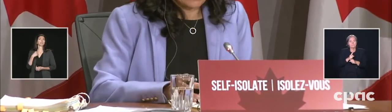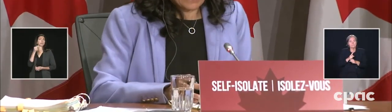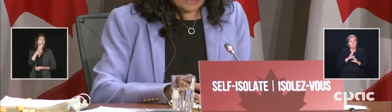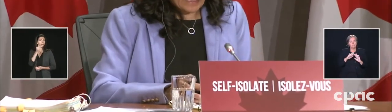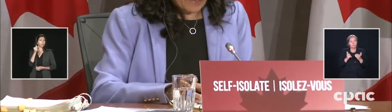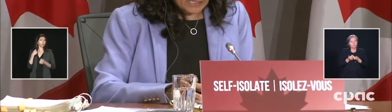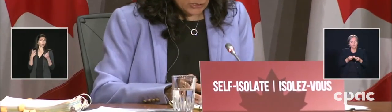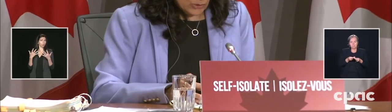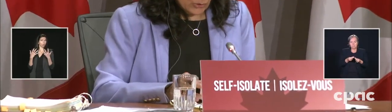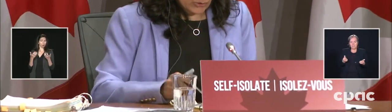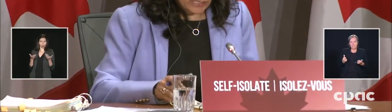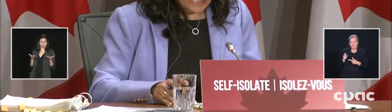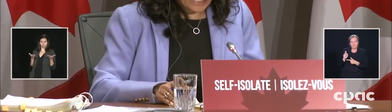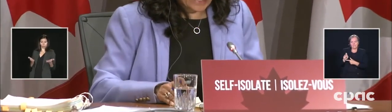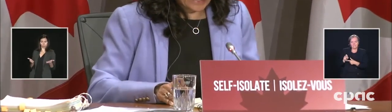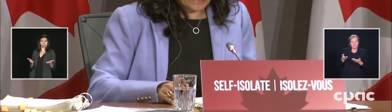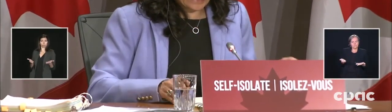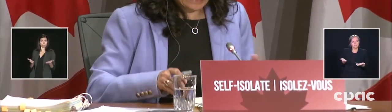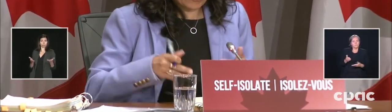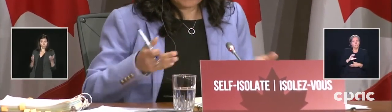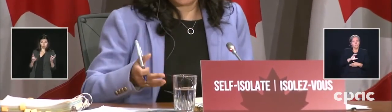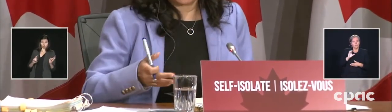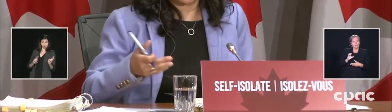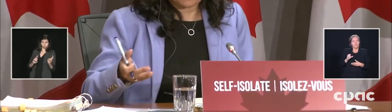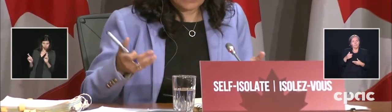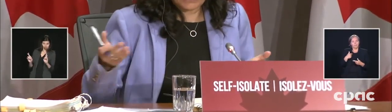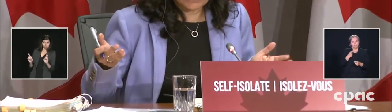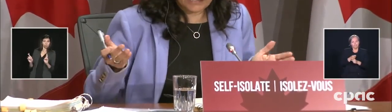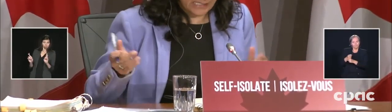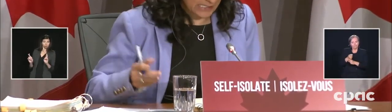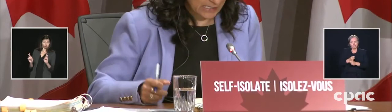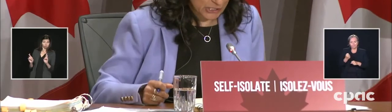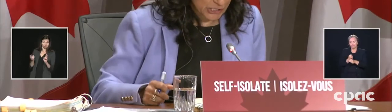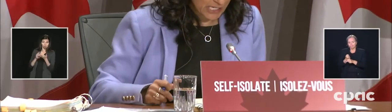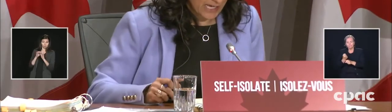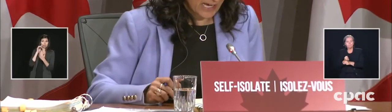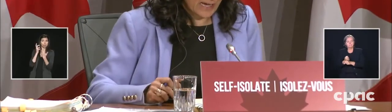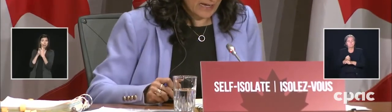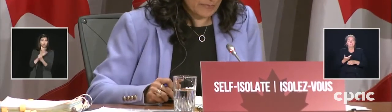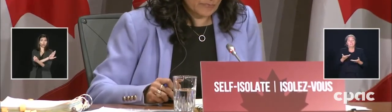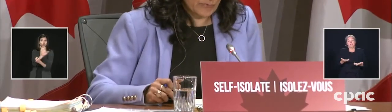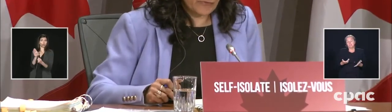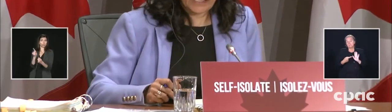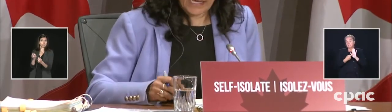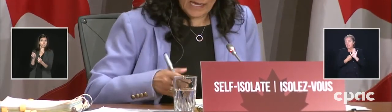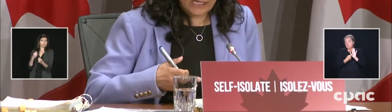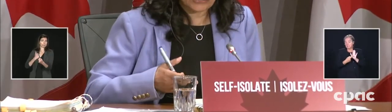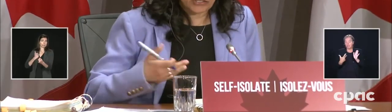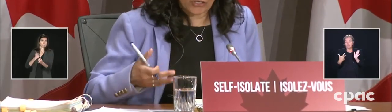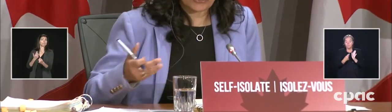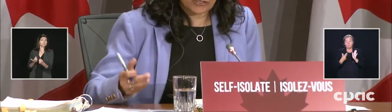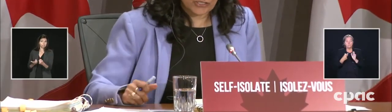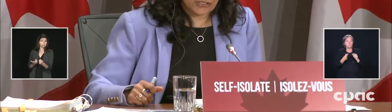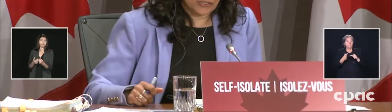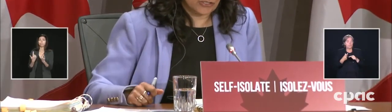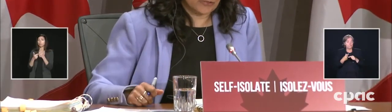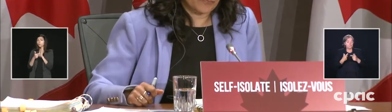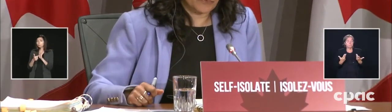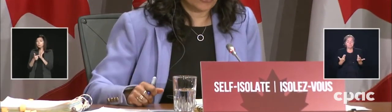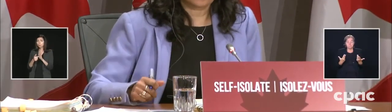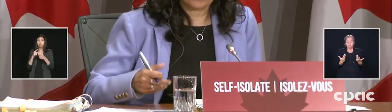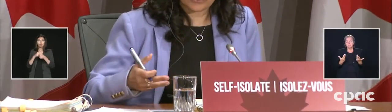besoin. Et maintenant, les produits comme les syringes viennent dans